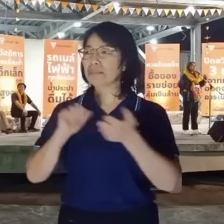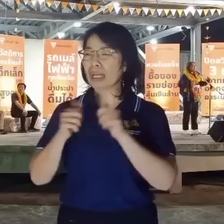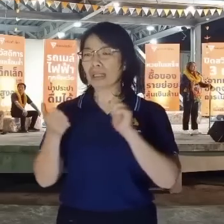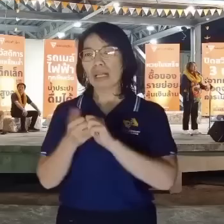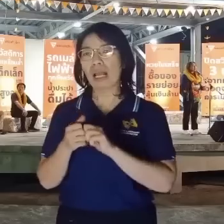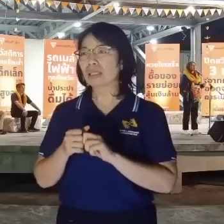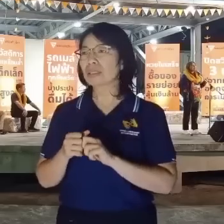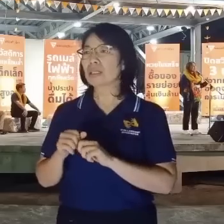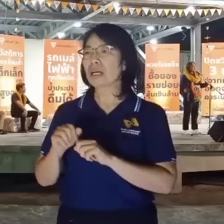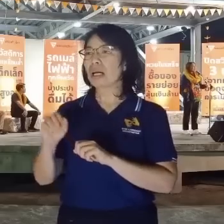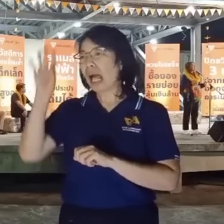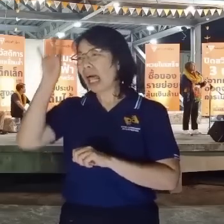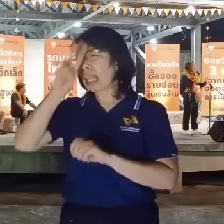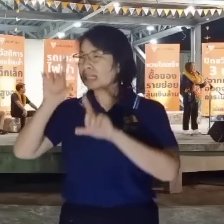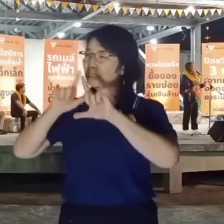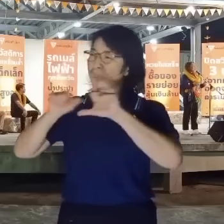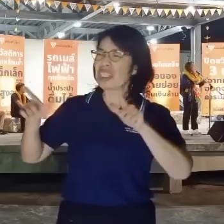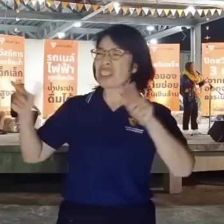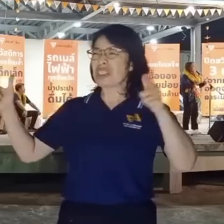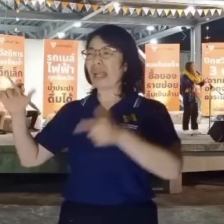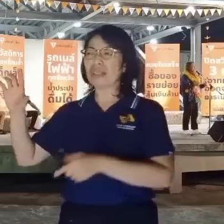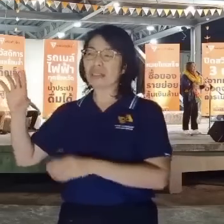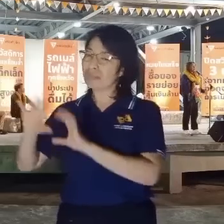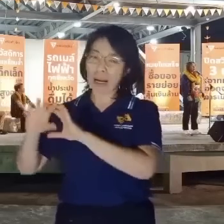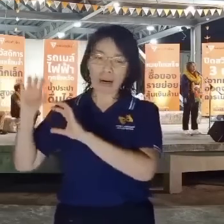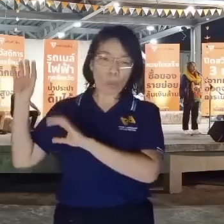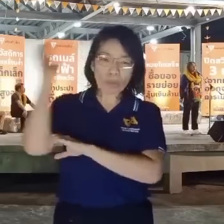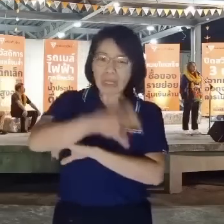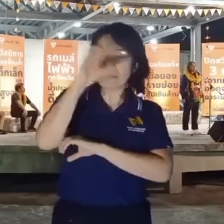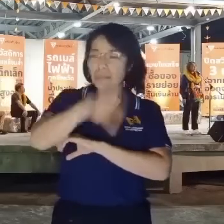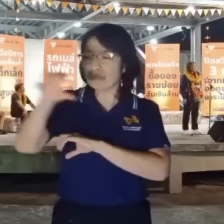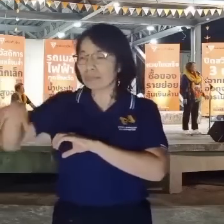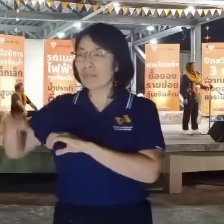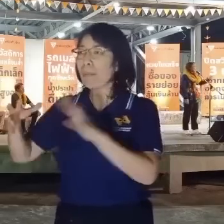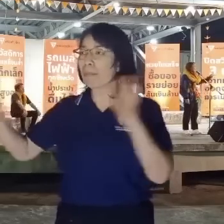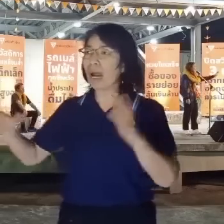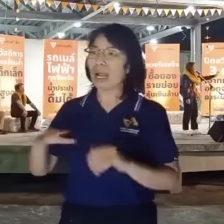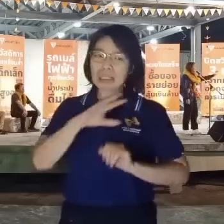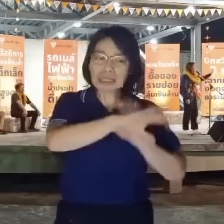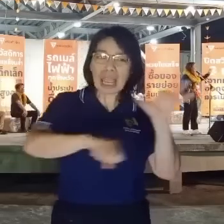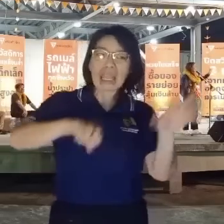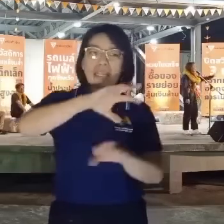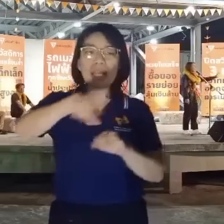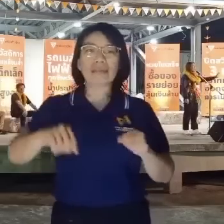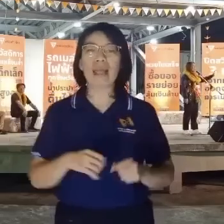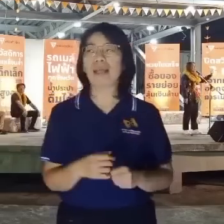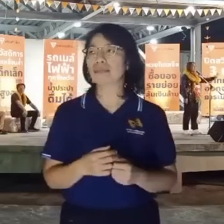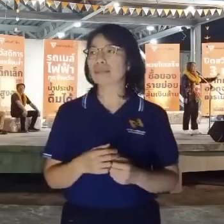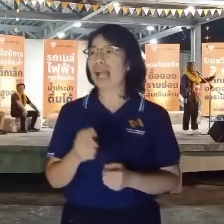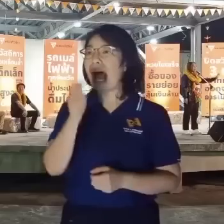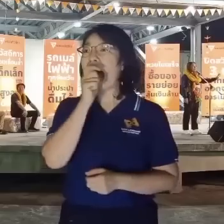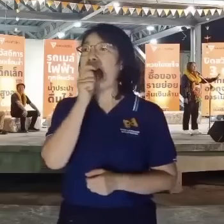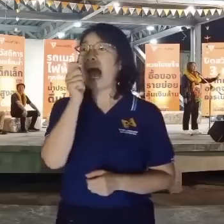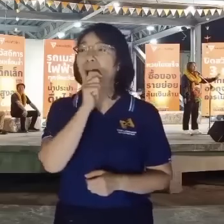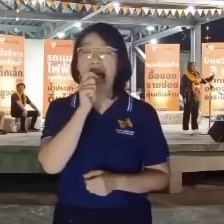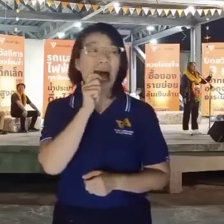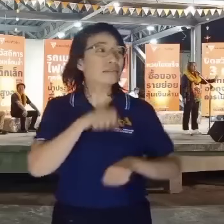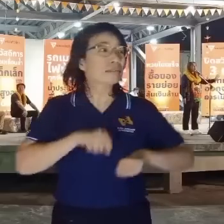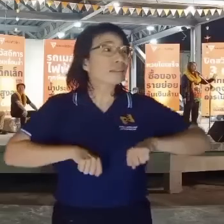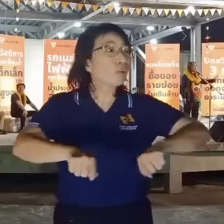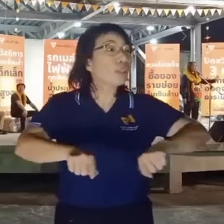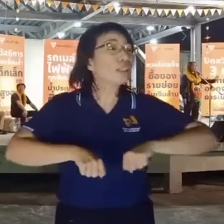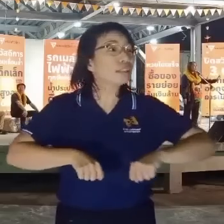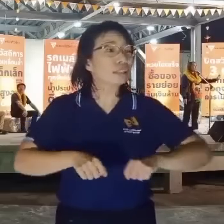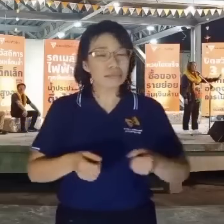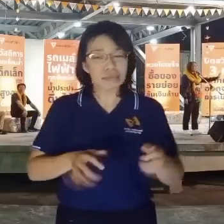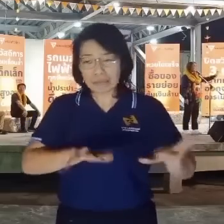ชิงทรัพยากรแย่งชิงตลาดของคนเล็กคนน้อยอาหารข้างทางสตรีทฟู้ดต่างๆกล้วย